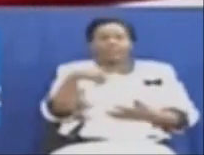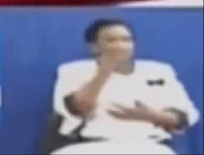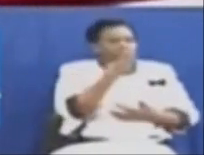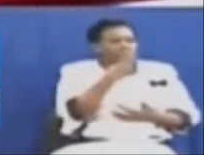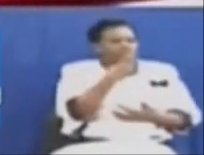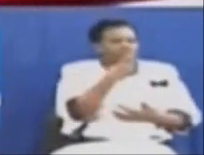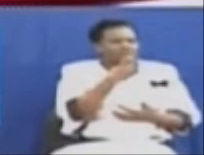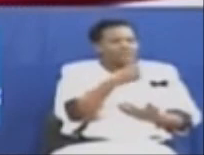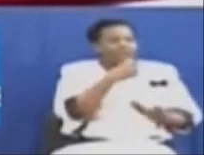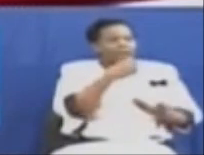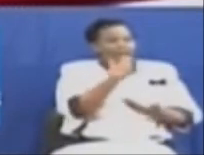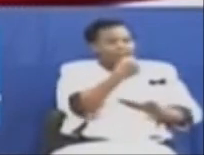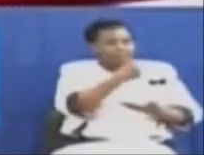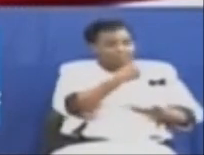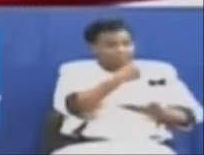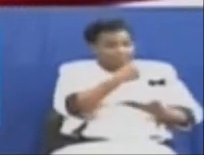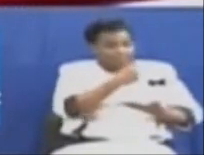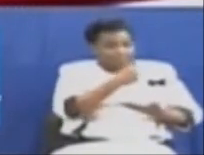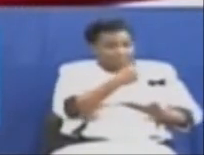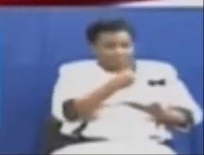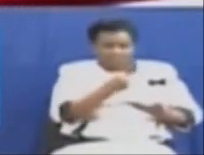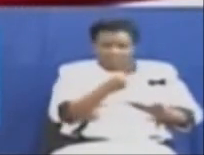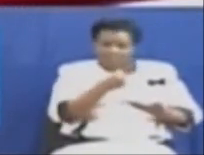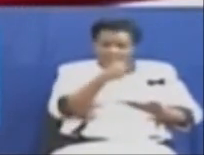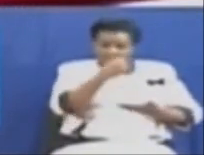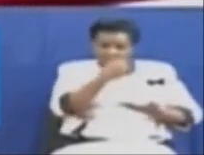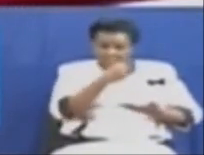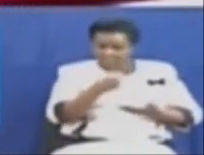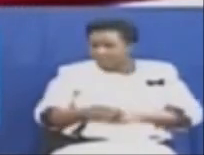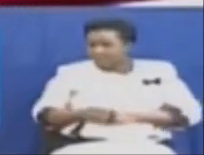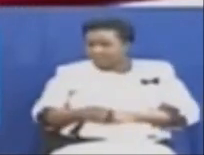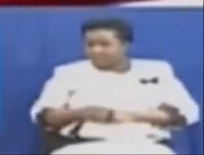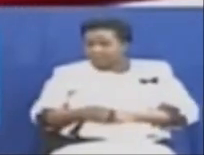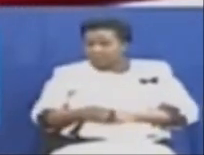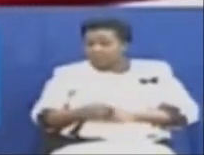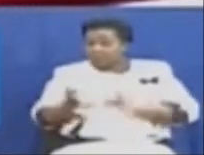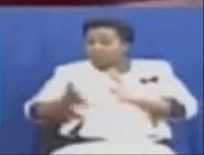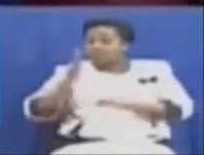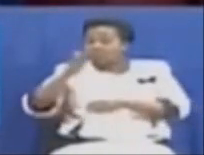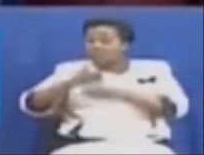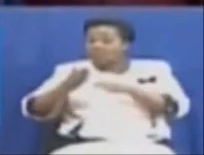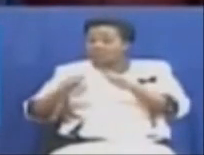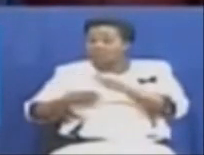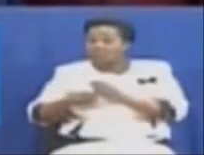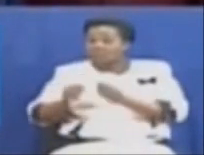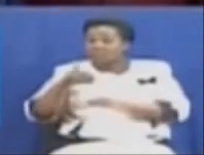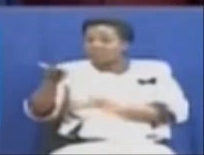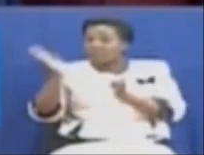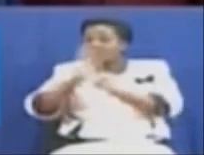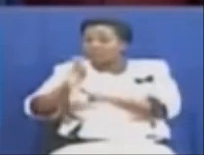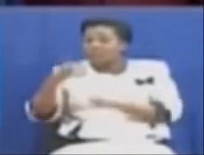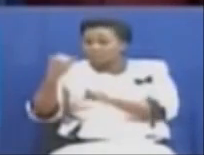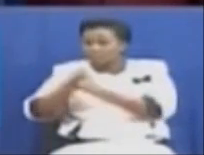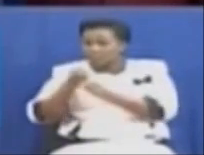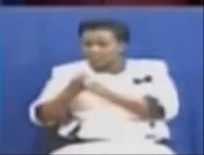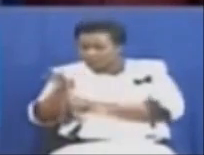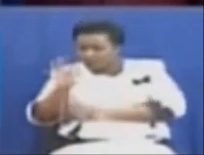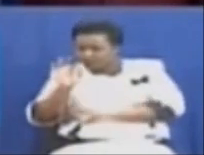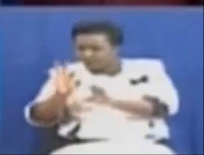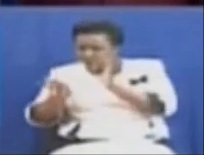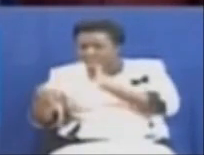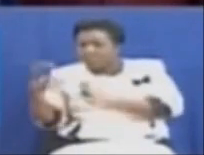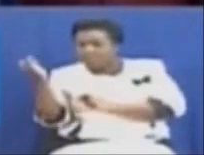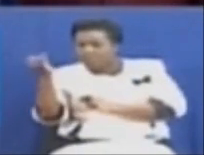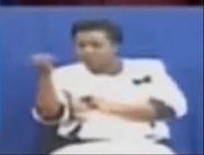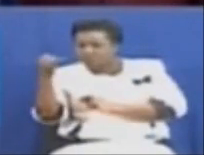bilioni 87 kimetolewa kwa ajili ya kujenga kipande chenye urefu wa kilomita 49 na ujenzi umefikia